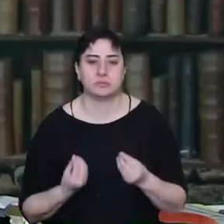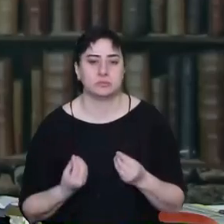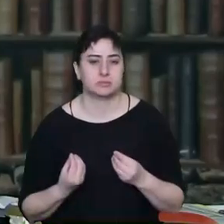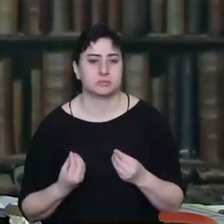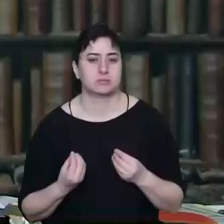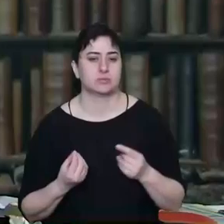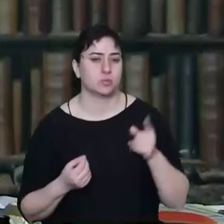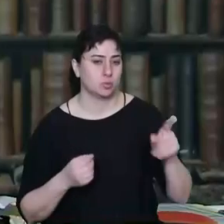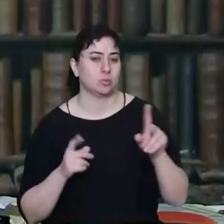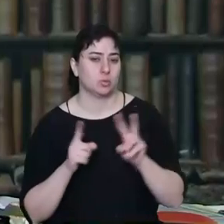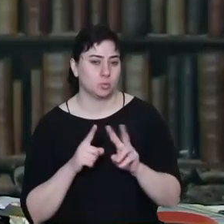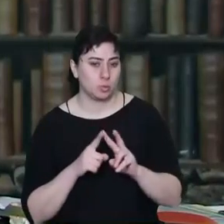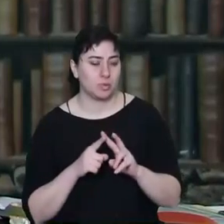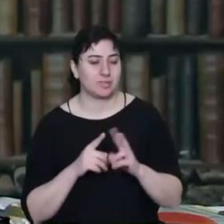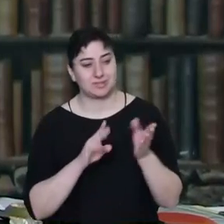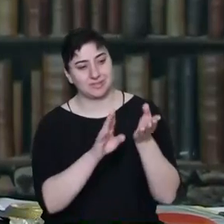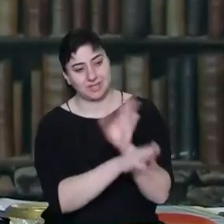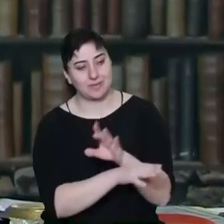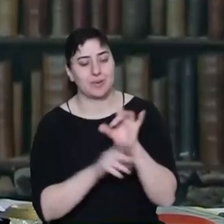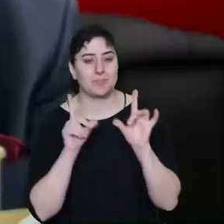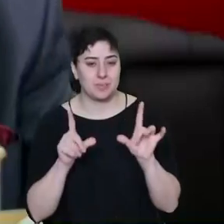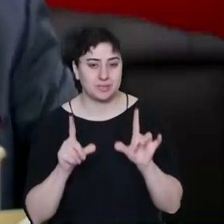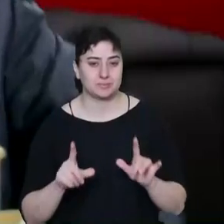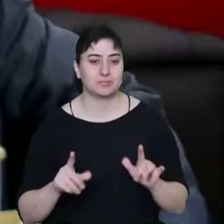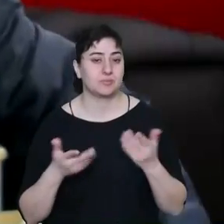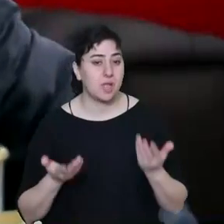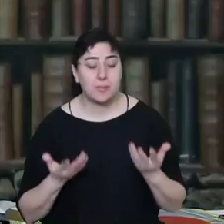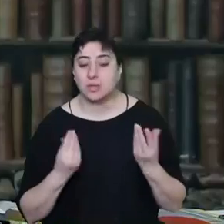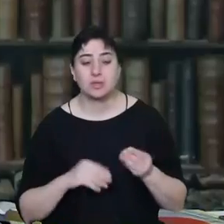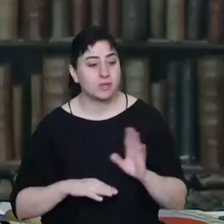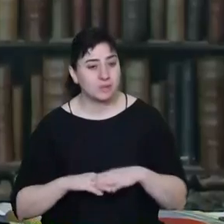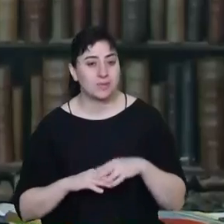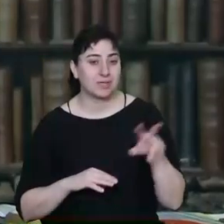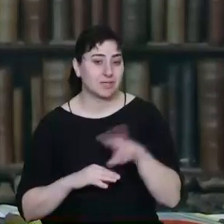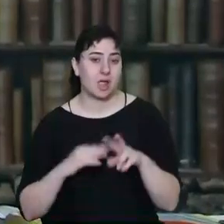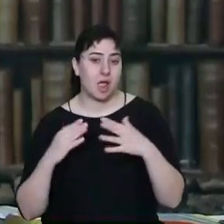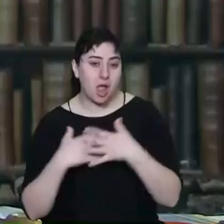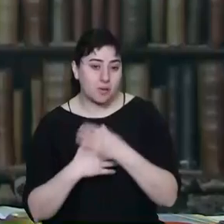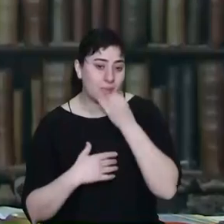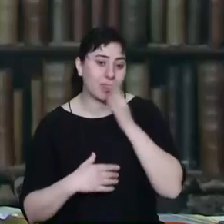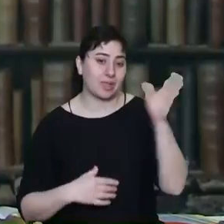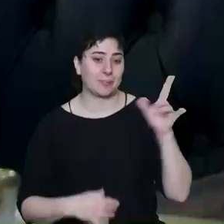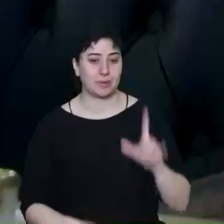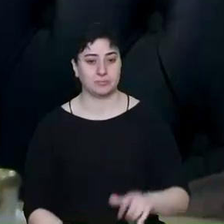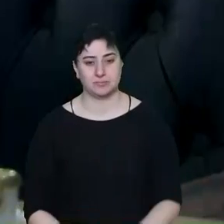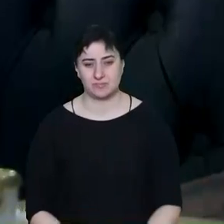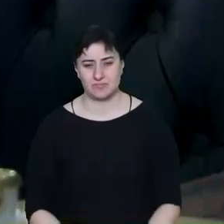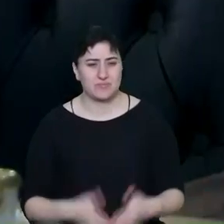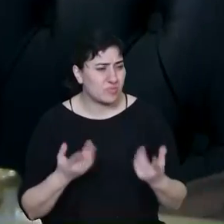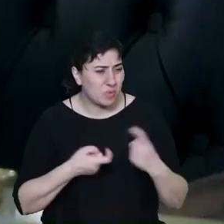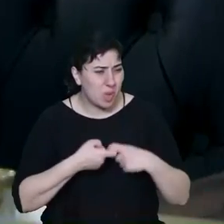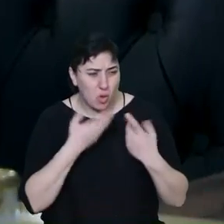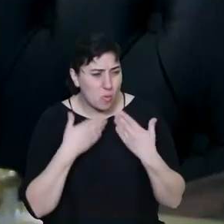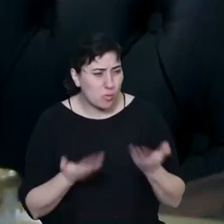Şimdi onu devre dışı bırakmam lazım. Ama bunun için de sizin akşam muhakkak o yemeğe gitmeniz lazım. Ay, ne alakası